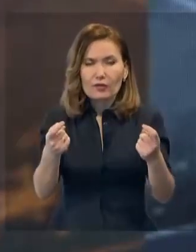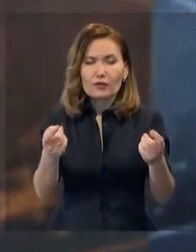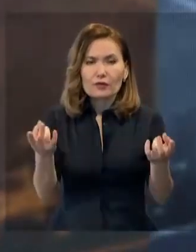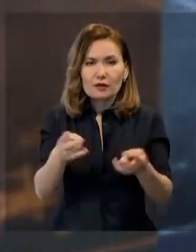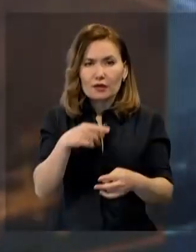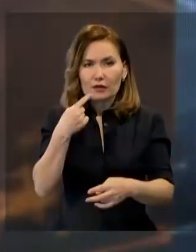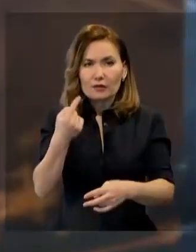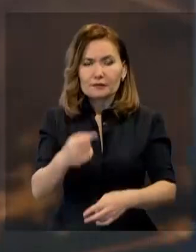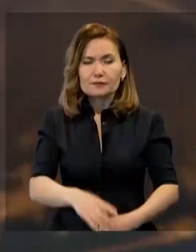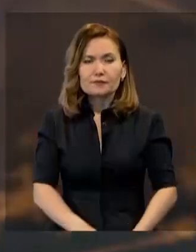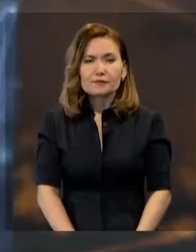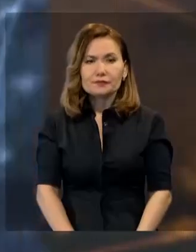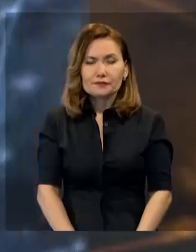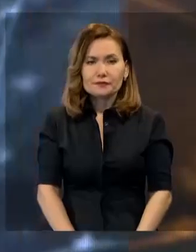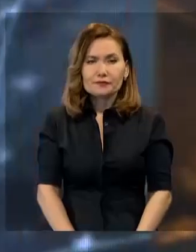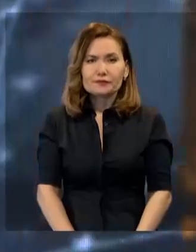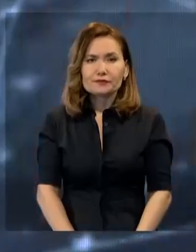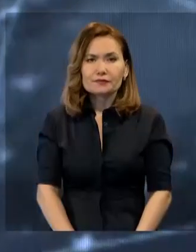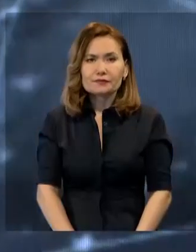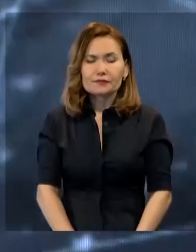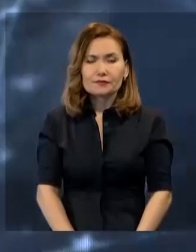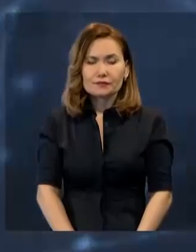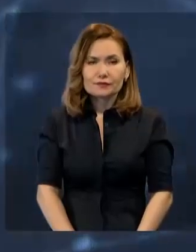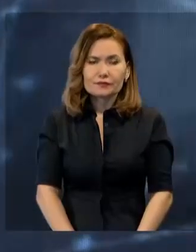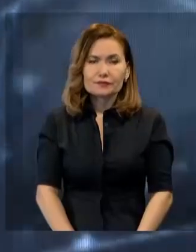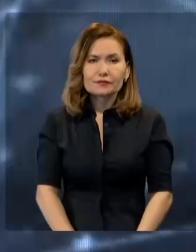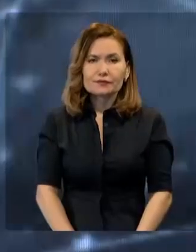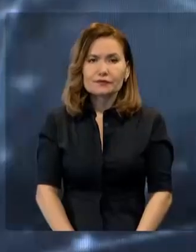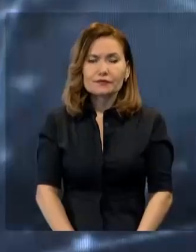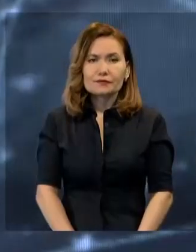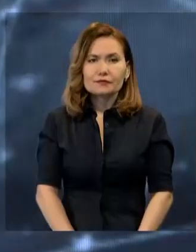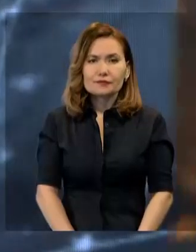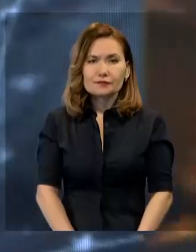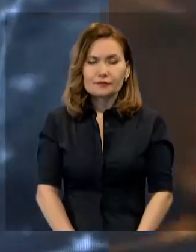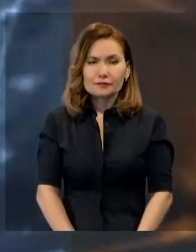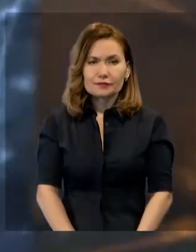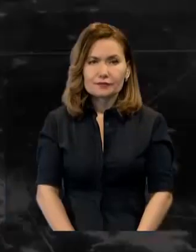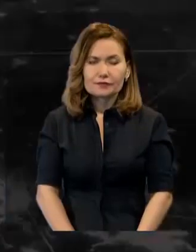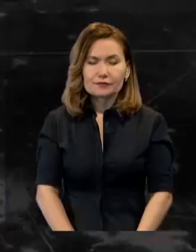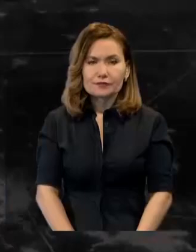Шартарап айдарындағы бүгінгі шолу осындай болды. Сау болыңыздар.